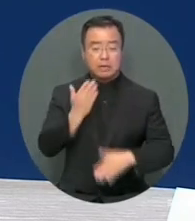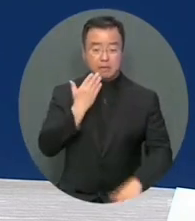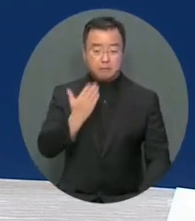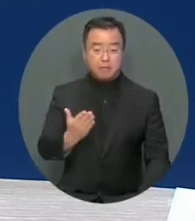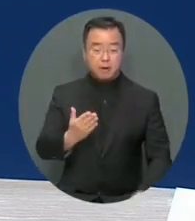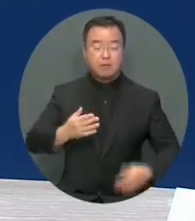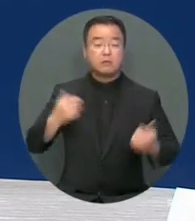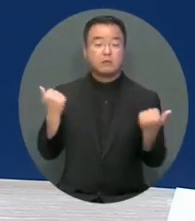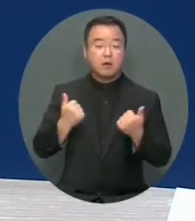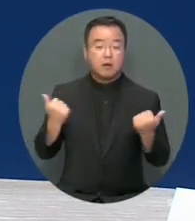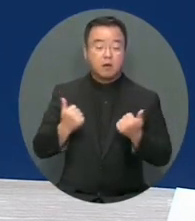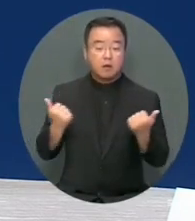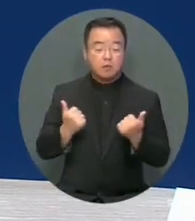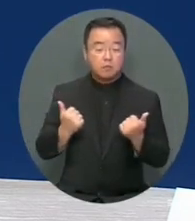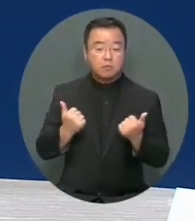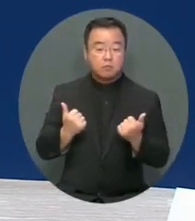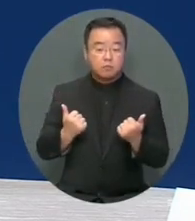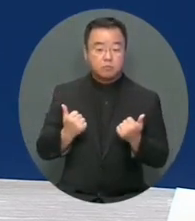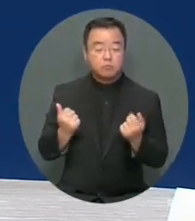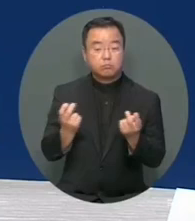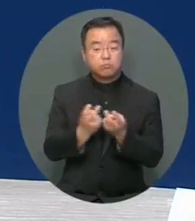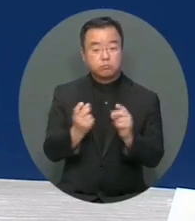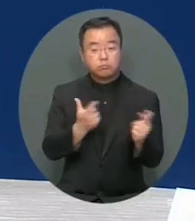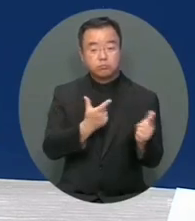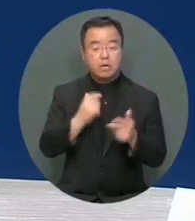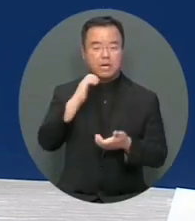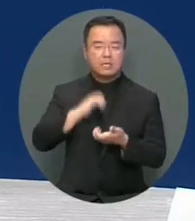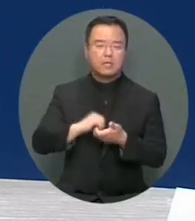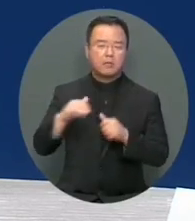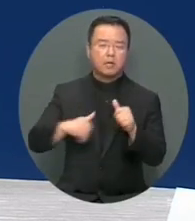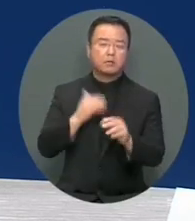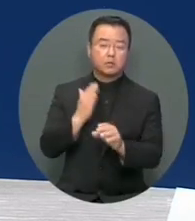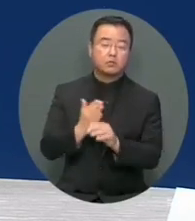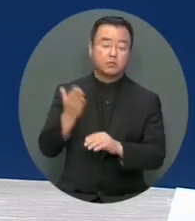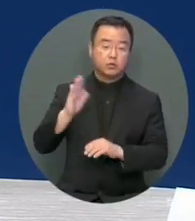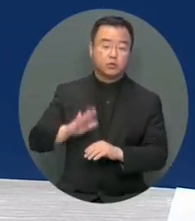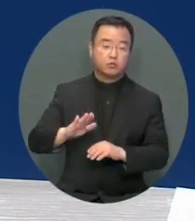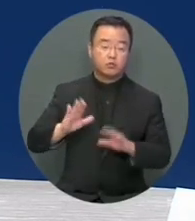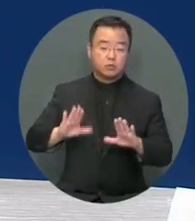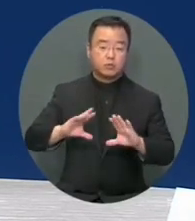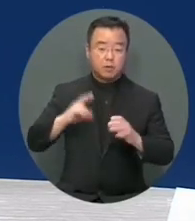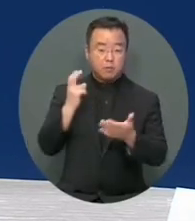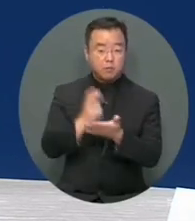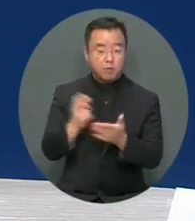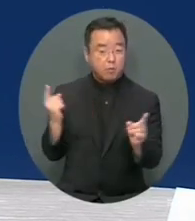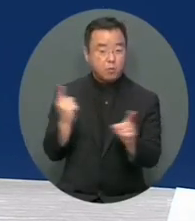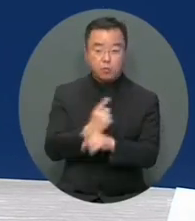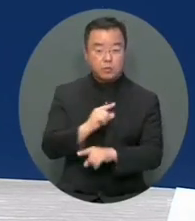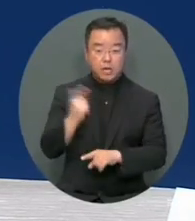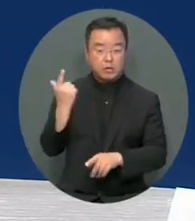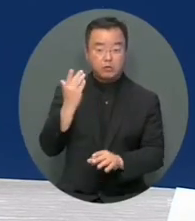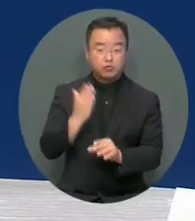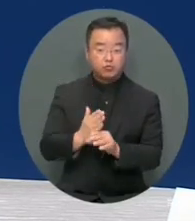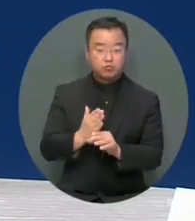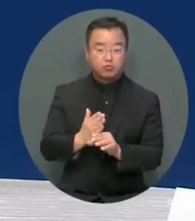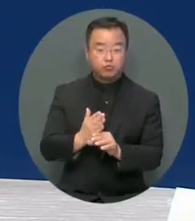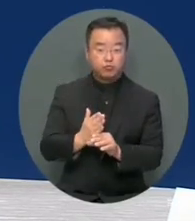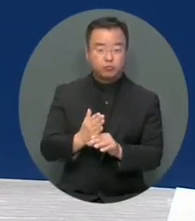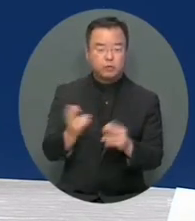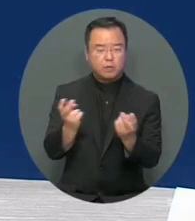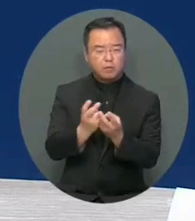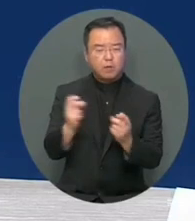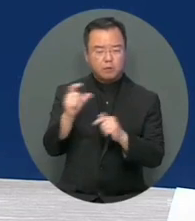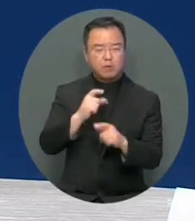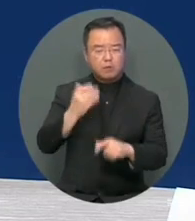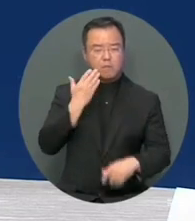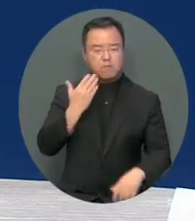수 있는 길은 제한적으로지만 현행법 체계하에서 헌법을 고치지 않고서도 방법을 찾을 수 있을